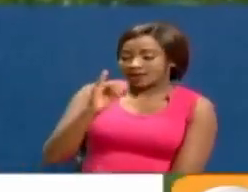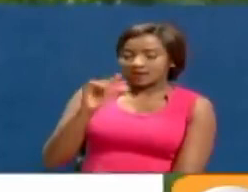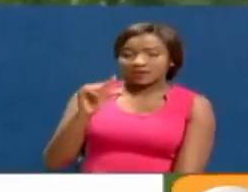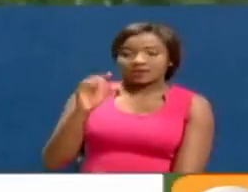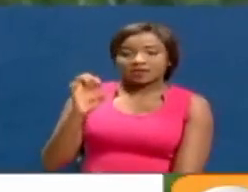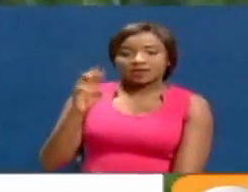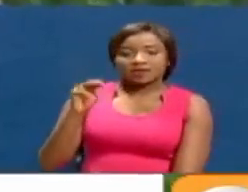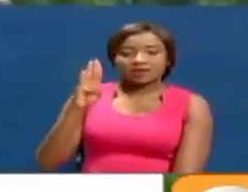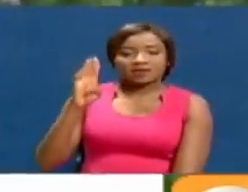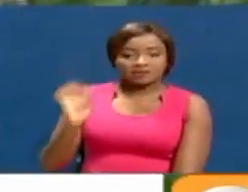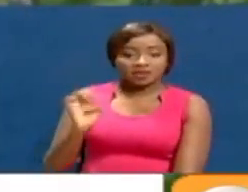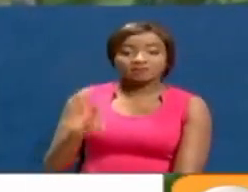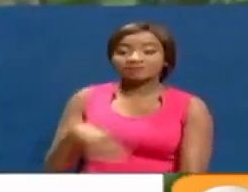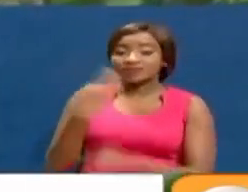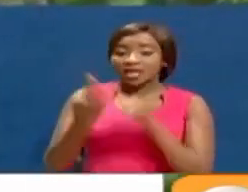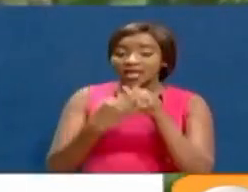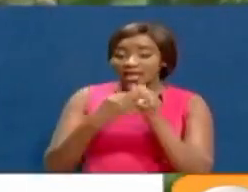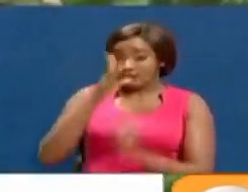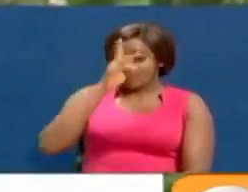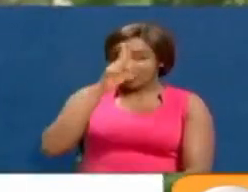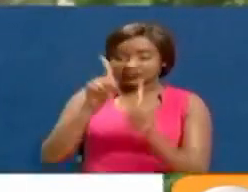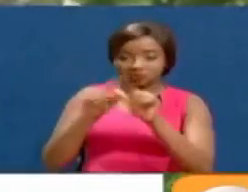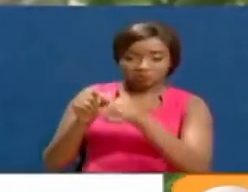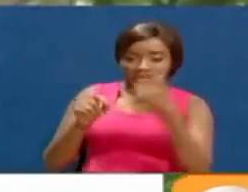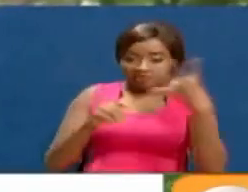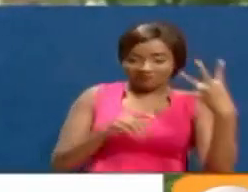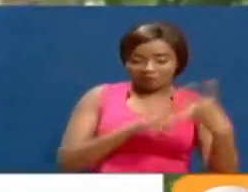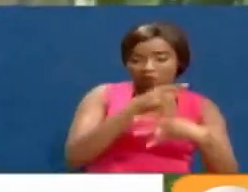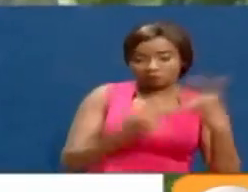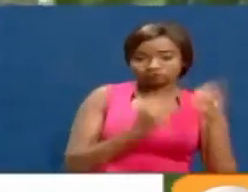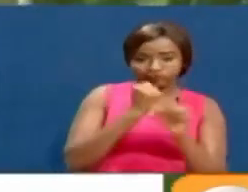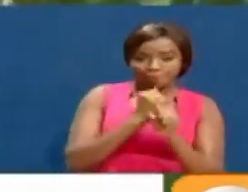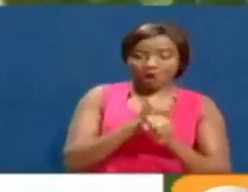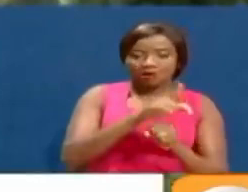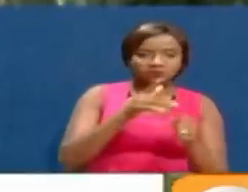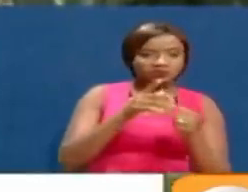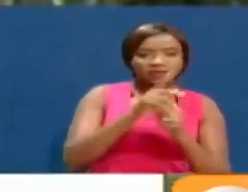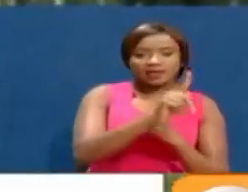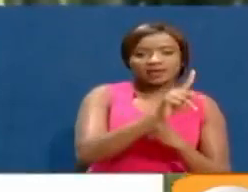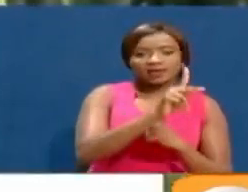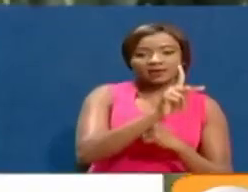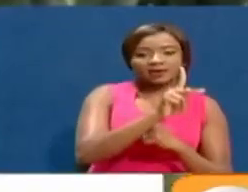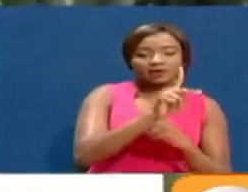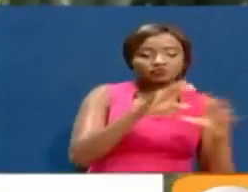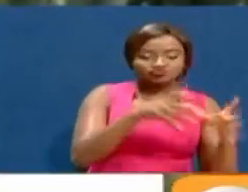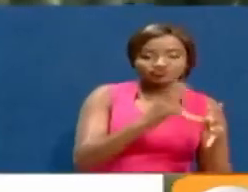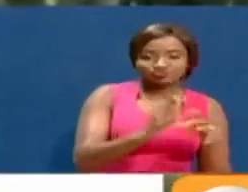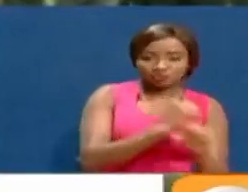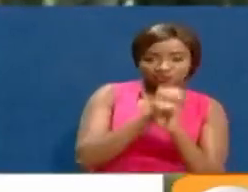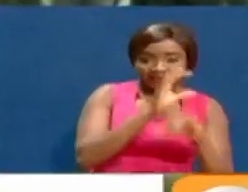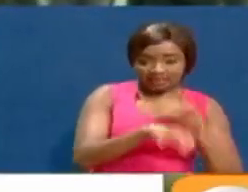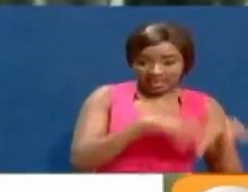ya Meru. Maafisa wanane wa GSU na wengine wanne wa kitengo cha kupambana na wezi wa mifugo walijeruhiwa katika makabiliano na